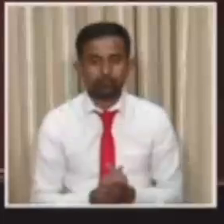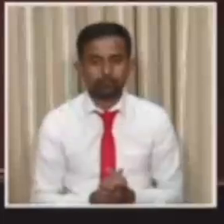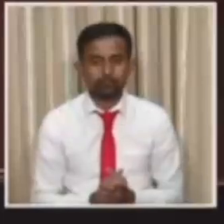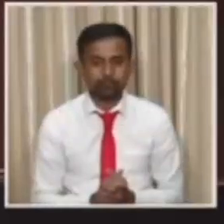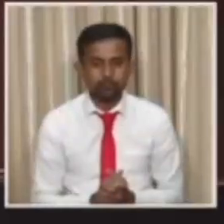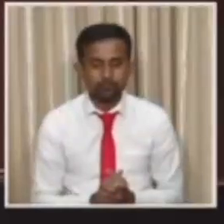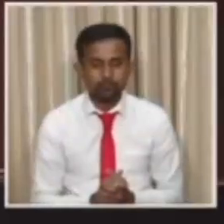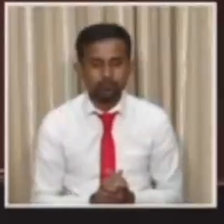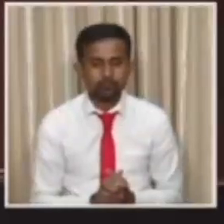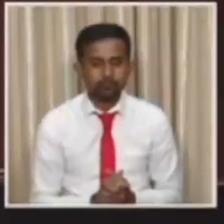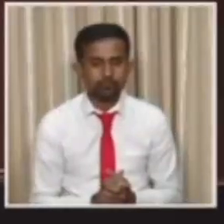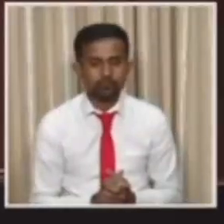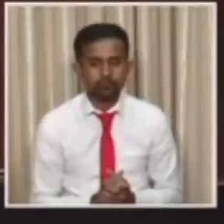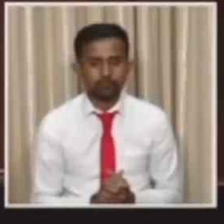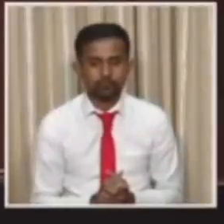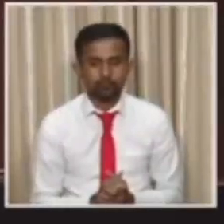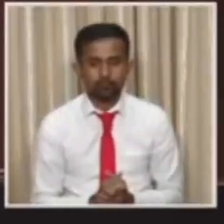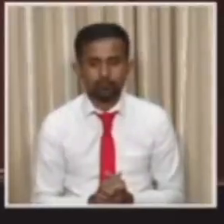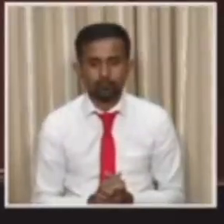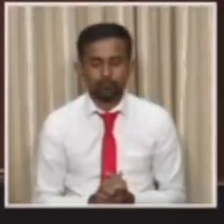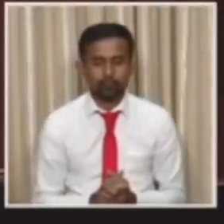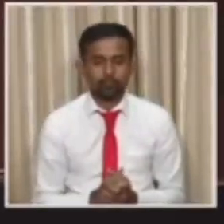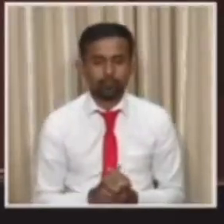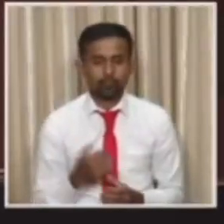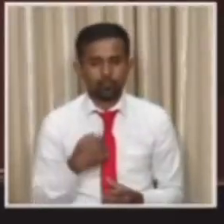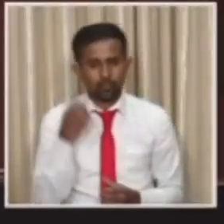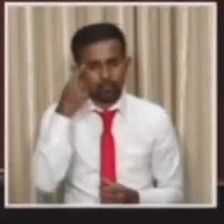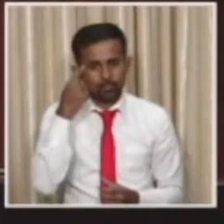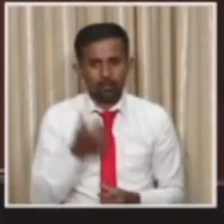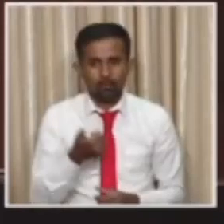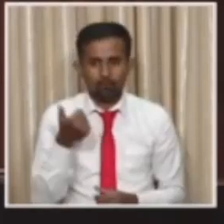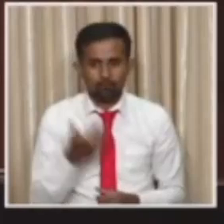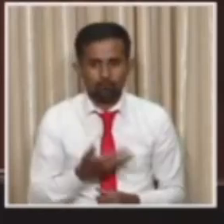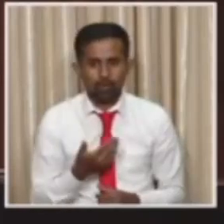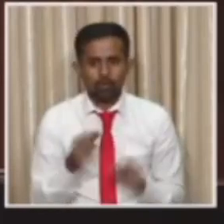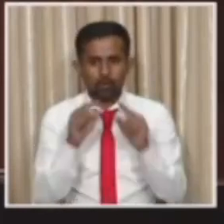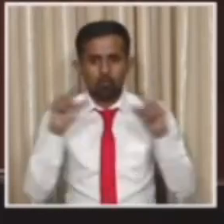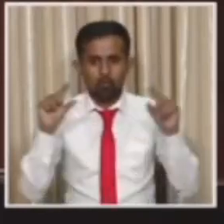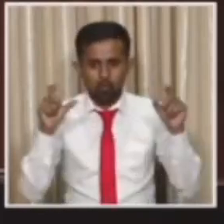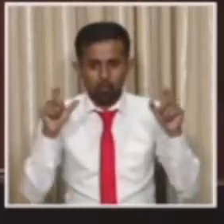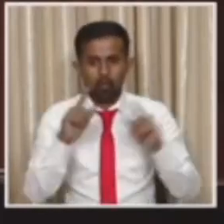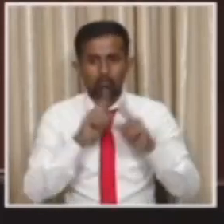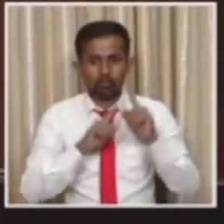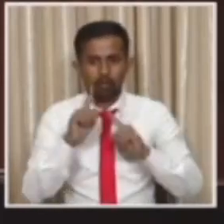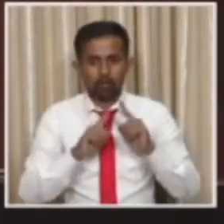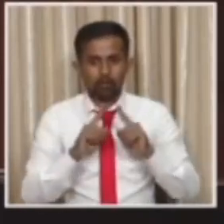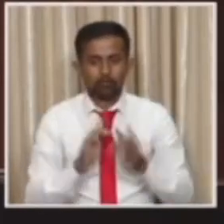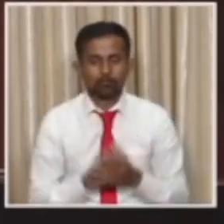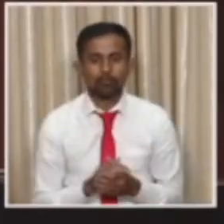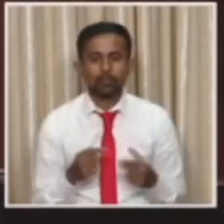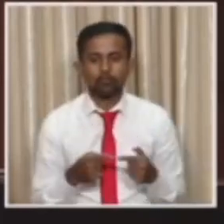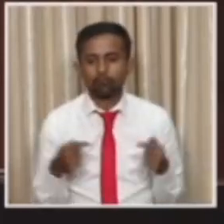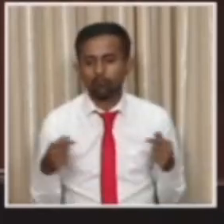garu mula sanaru de menteri itu mani, maithane itu ame wedagat matu kawat de katakan lebih ni,